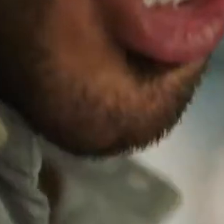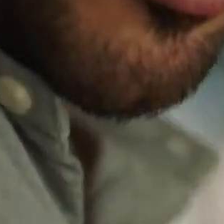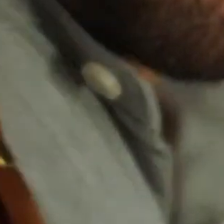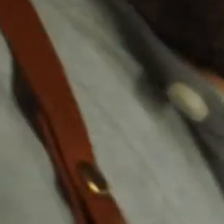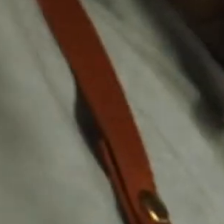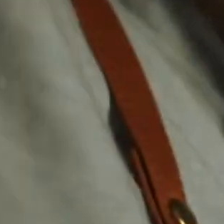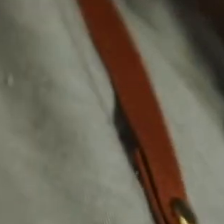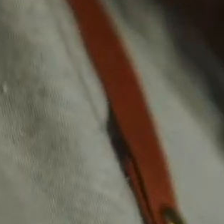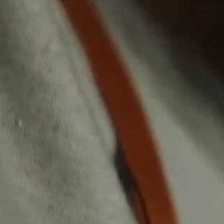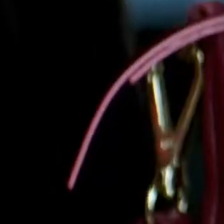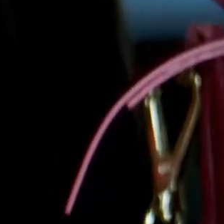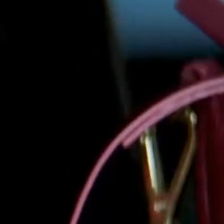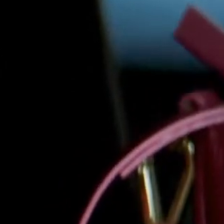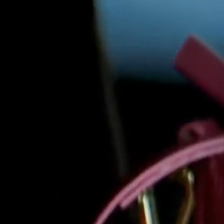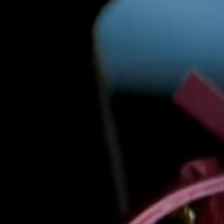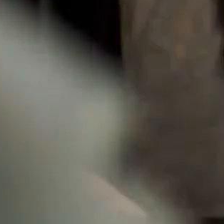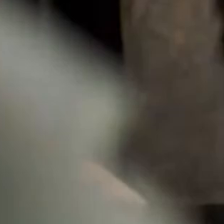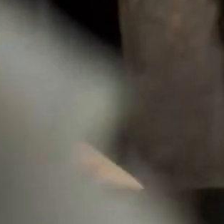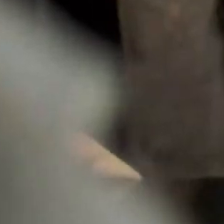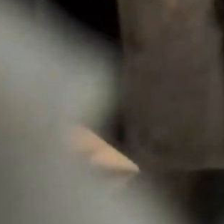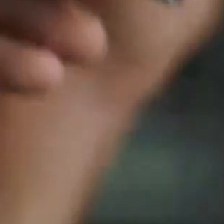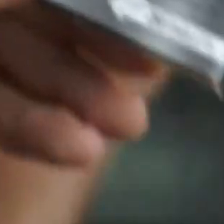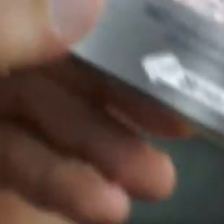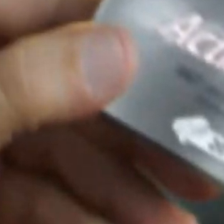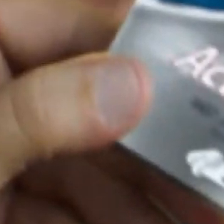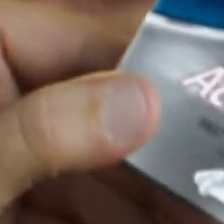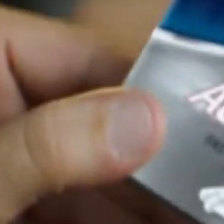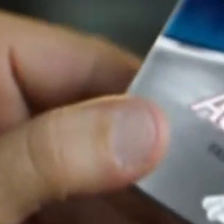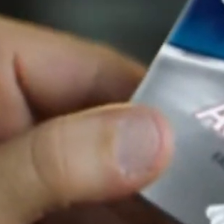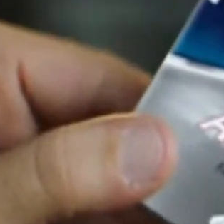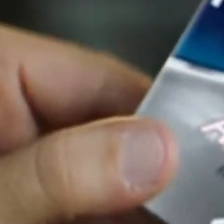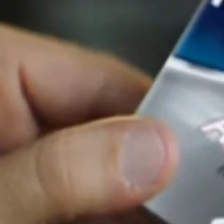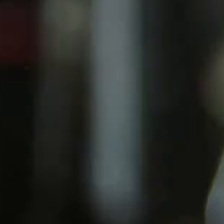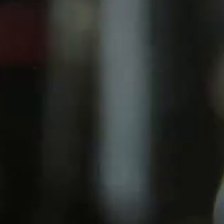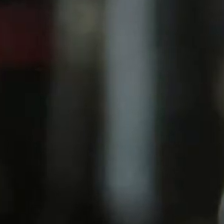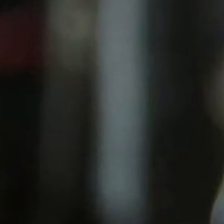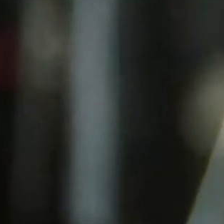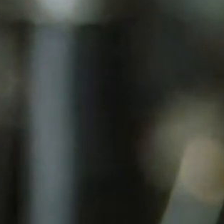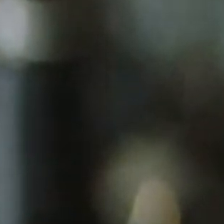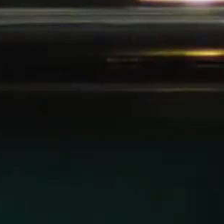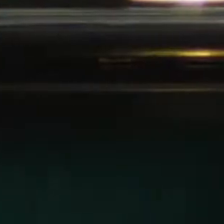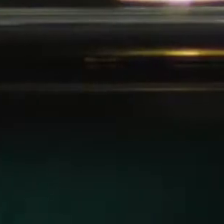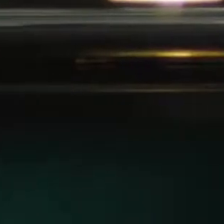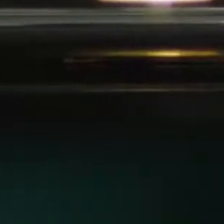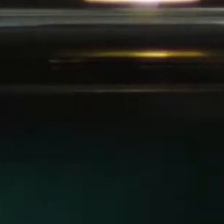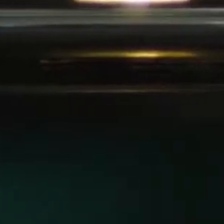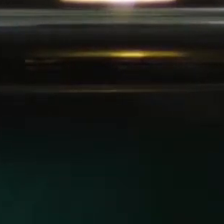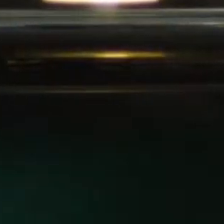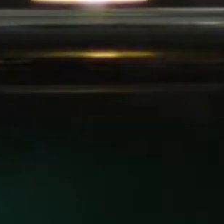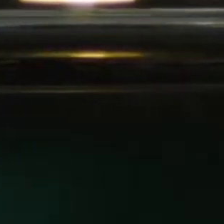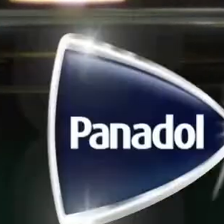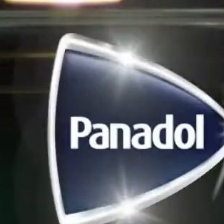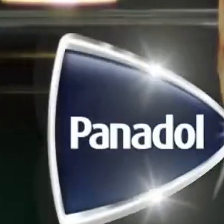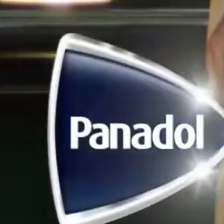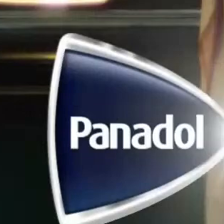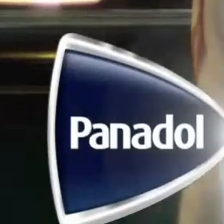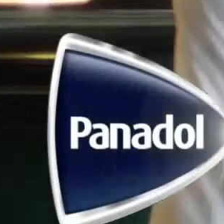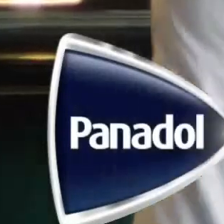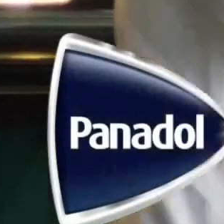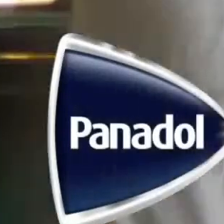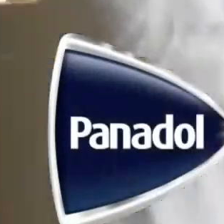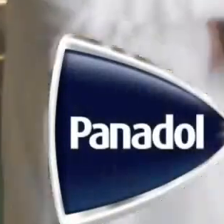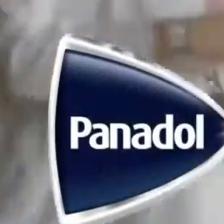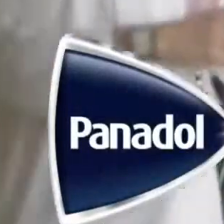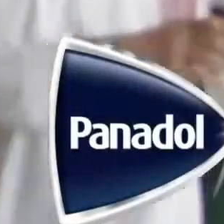بعد الإفطار ضغط العمل يزيد، ما في وقت للصداع. بانادول أكتيف فاست يمتص الجسم مرتين أسرع